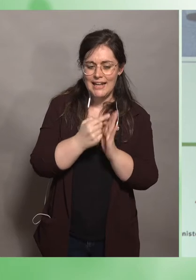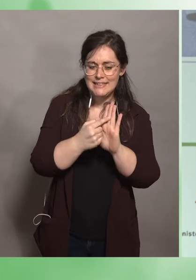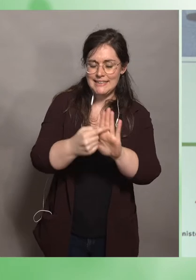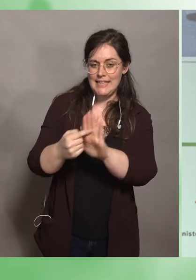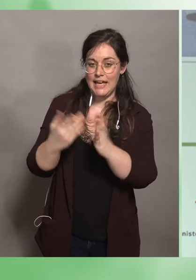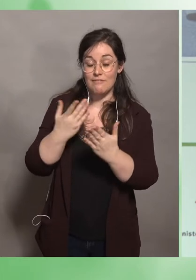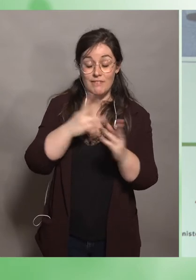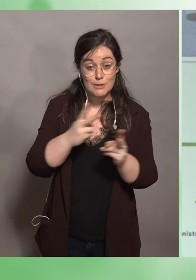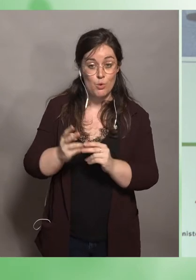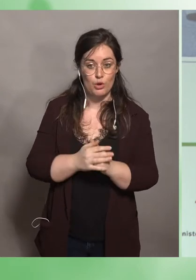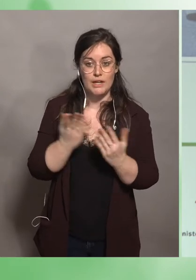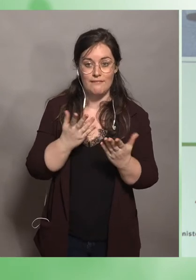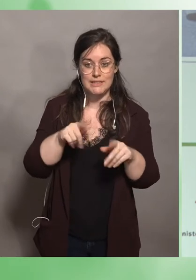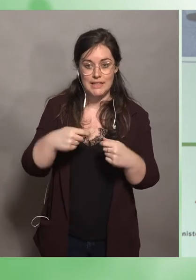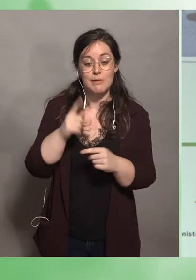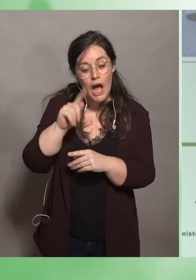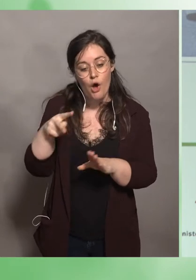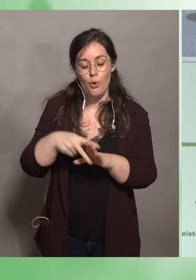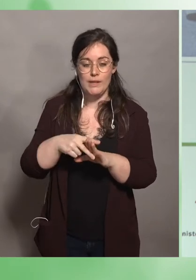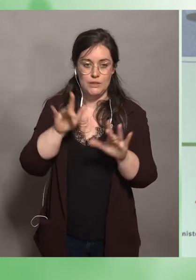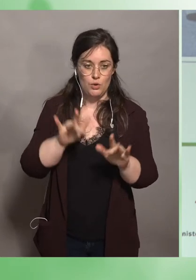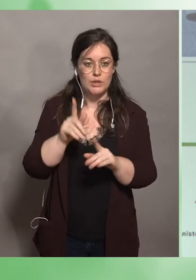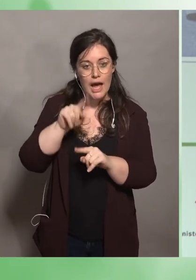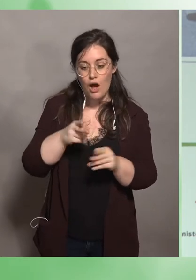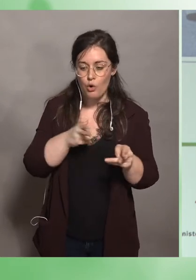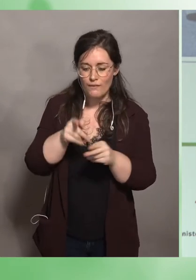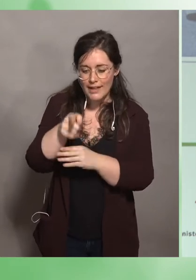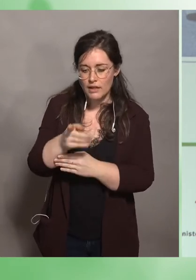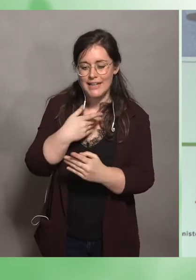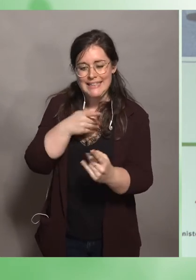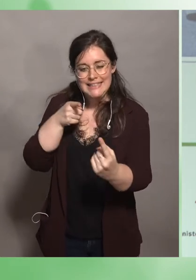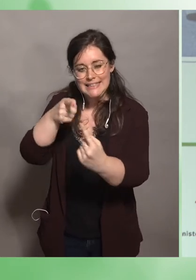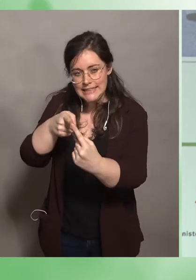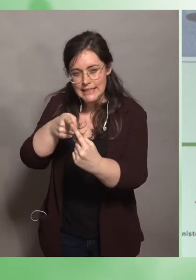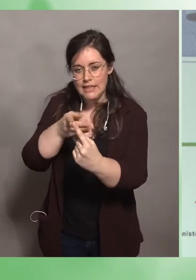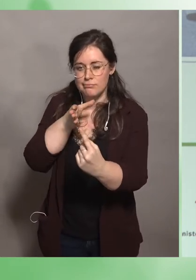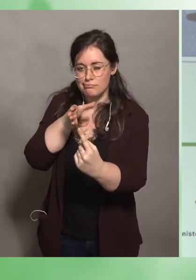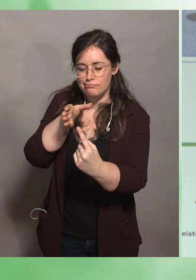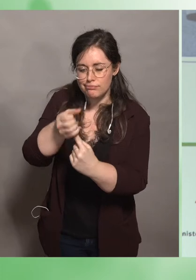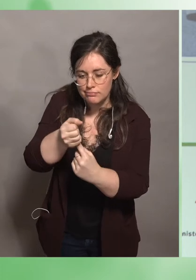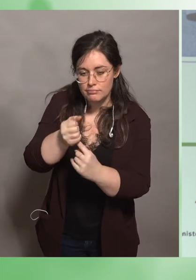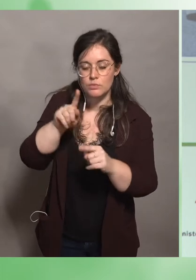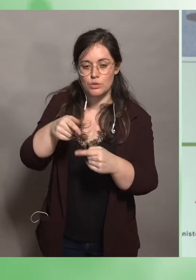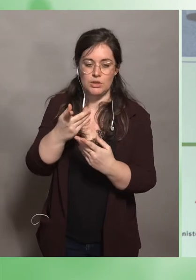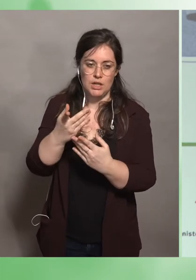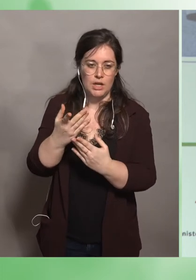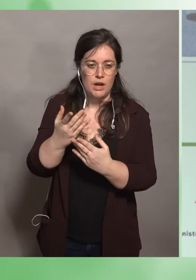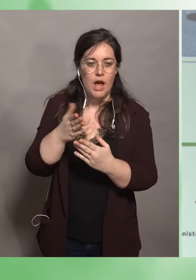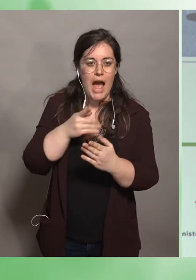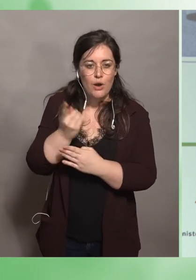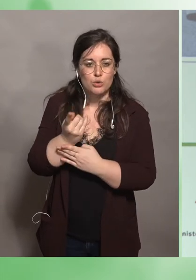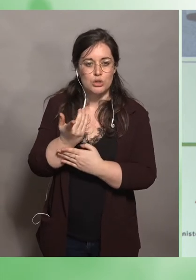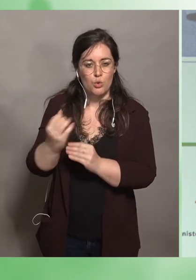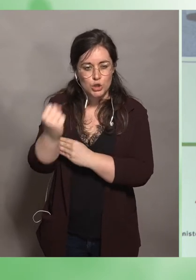alles möglich ist, auch mit einer Behinderung, auch auf diesem Weg, dass man an seinem Ziel dranbleibt und Ausdauer und Stärke beweist und die